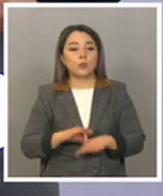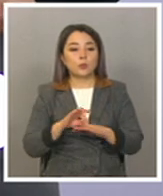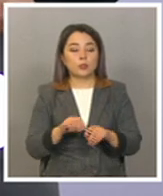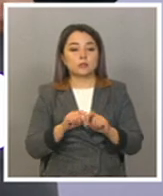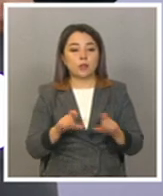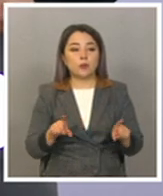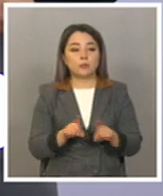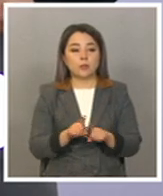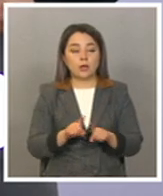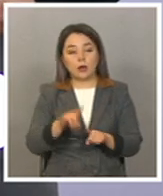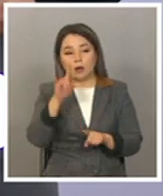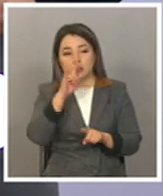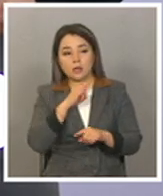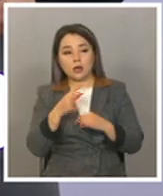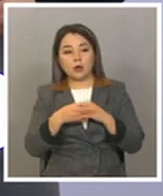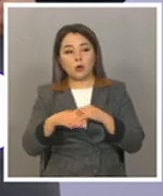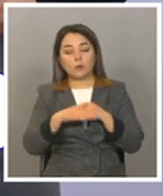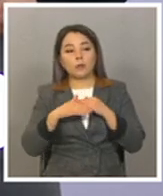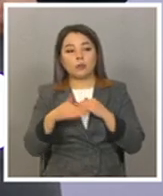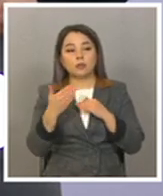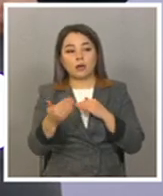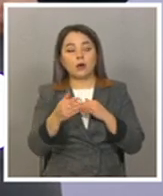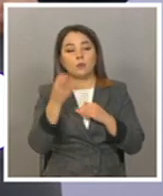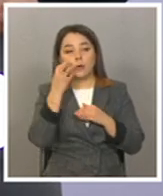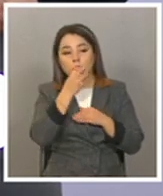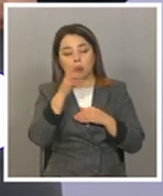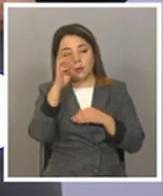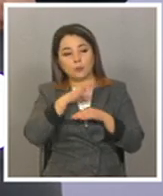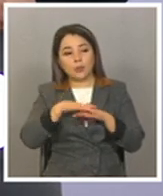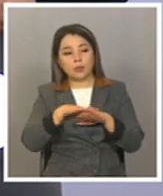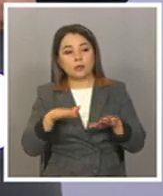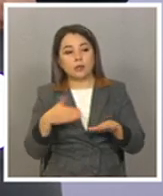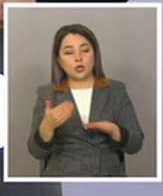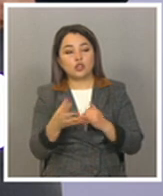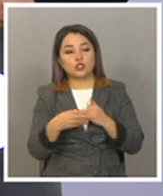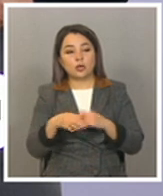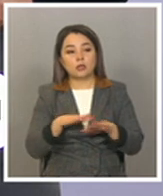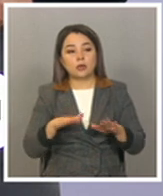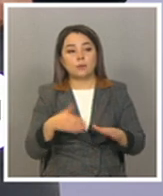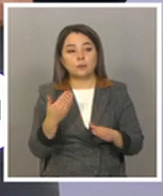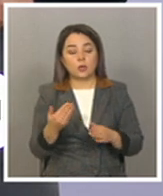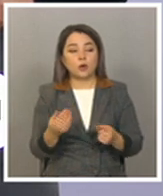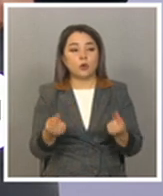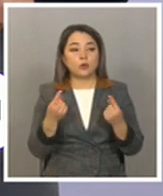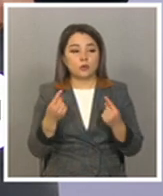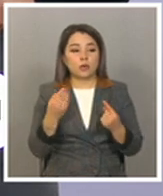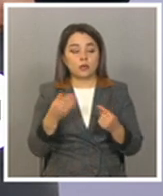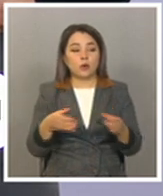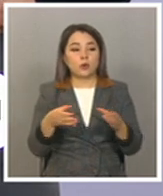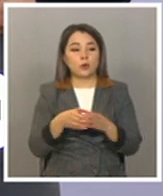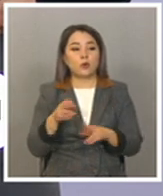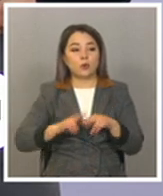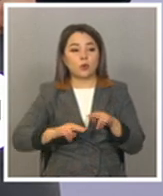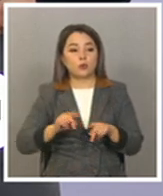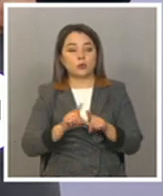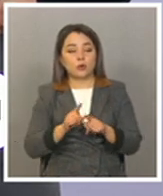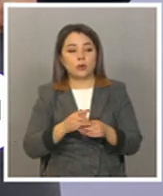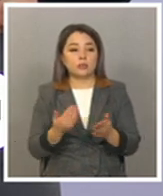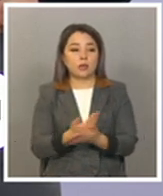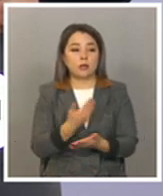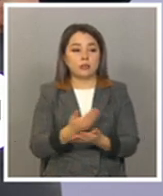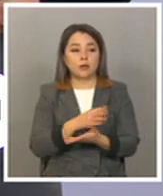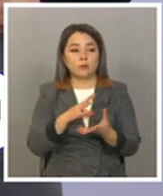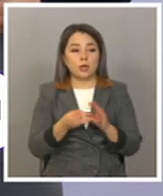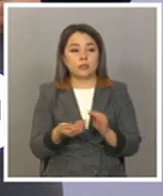сабағымызда Қазақстан аумағында Моңғол империясының жерінде ұлыстардың құрылуы туралы мәліметтермен